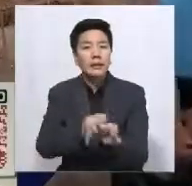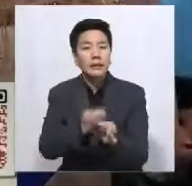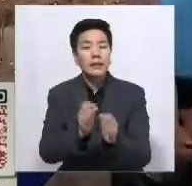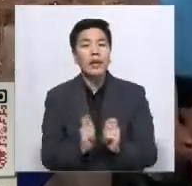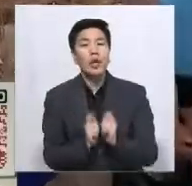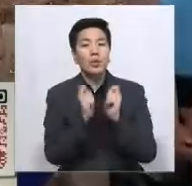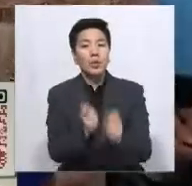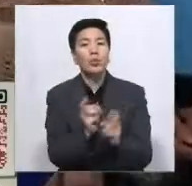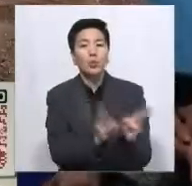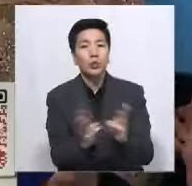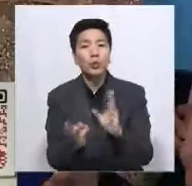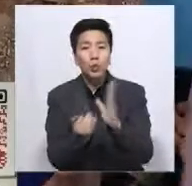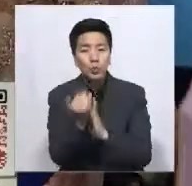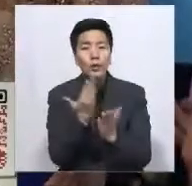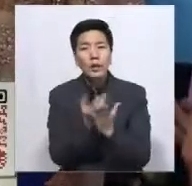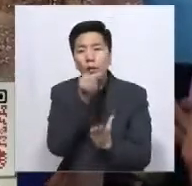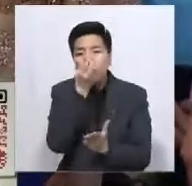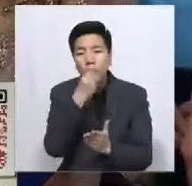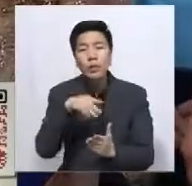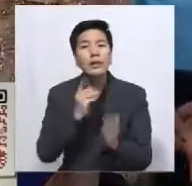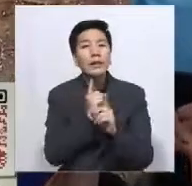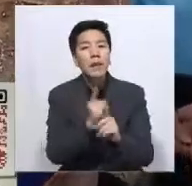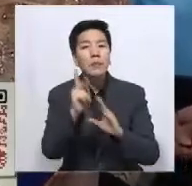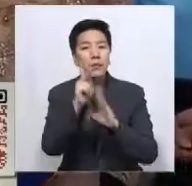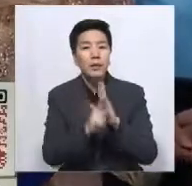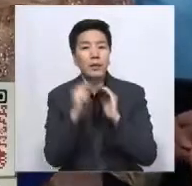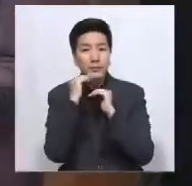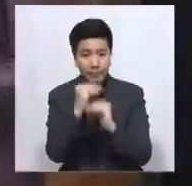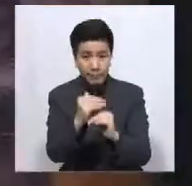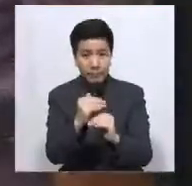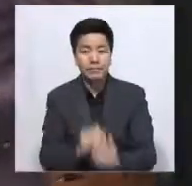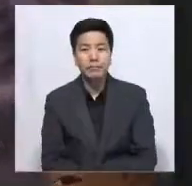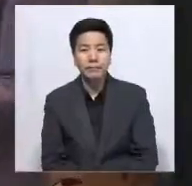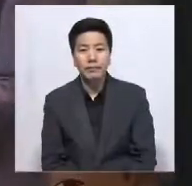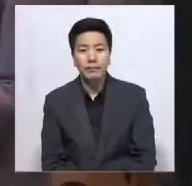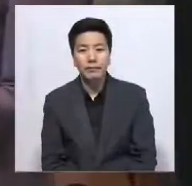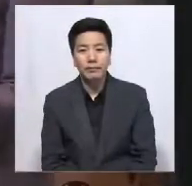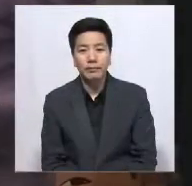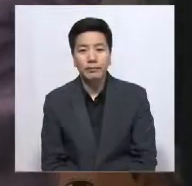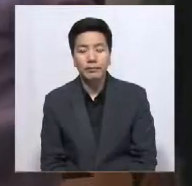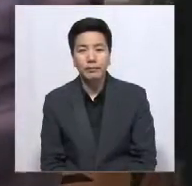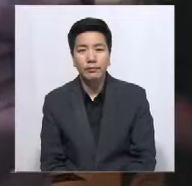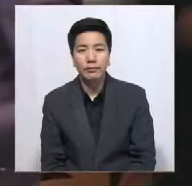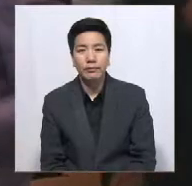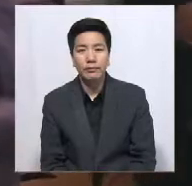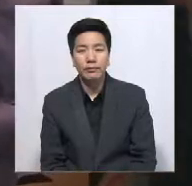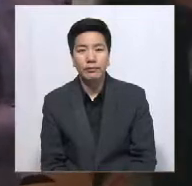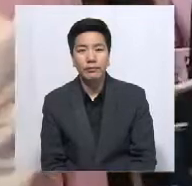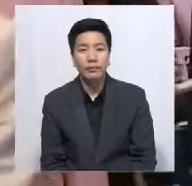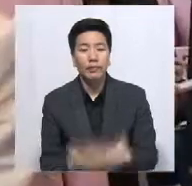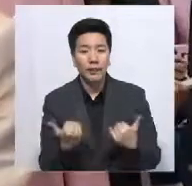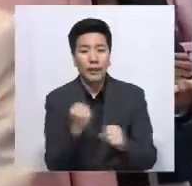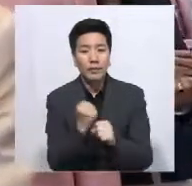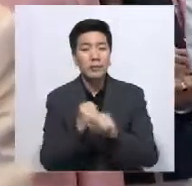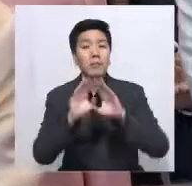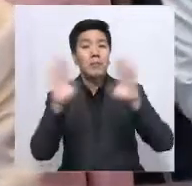อนุญาตอย่างถูกต้องคิดอัตราดอกเบี้ยตามที่กฎหมายกำหนดค่ะ ทานนิยมนะครับที่รัฐบาลเปิดขึ้นใน